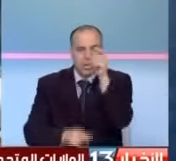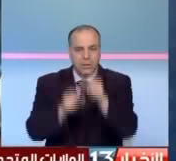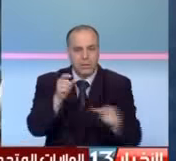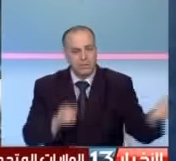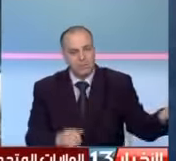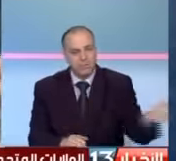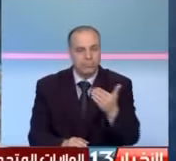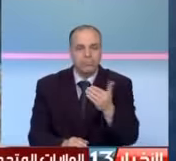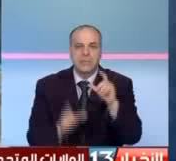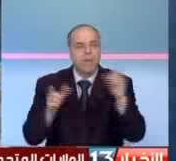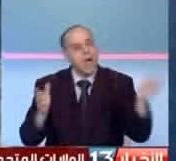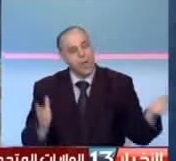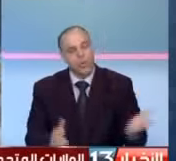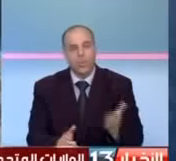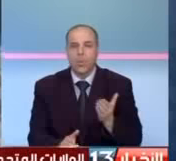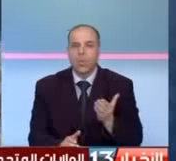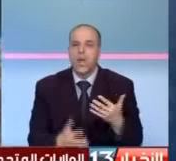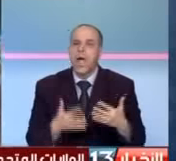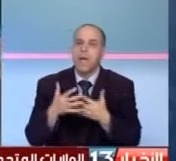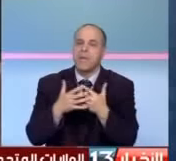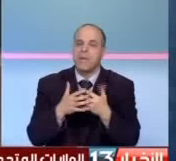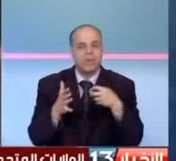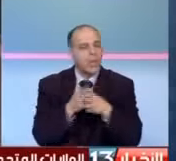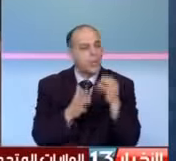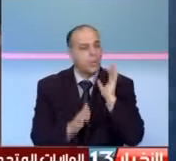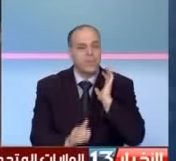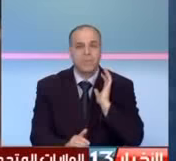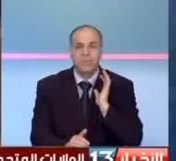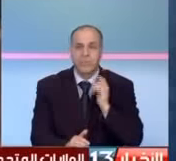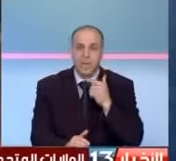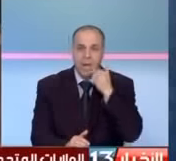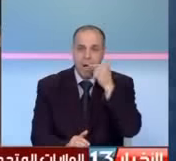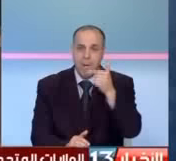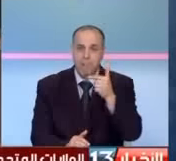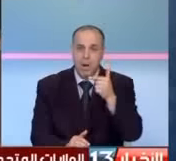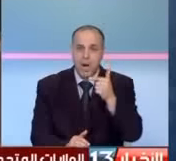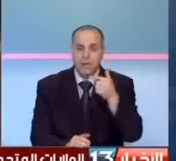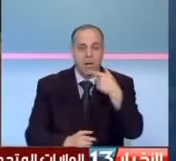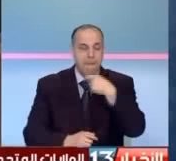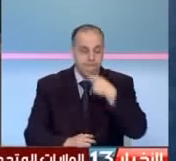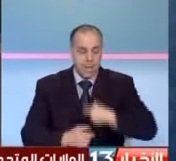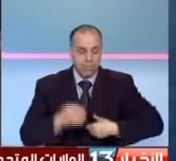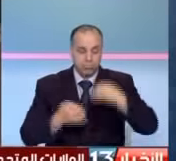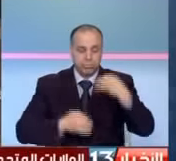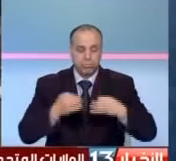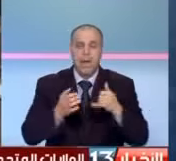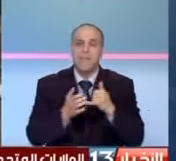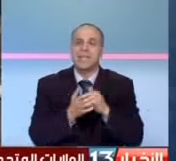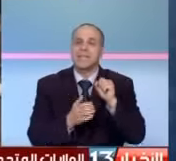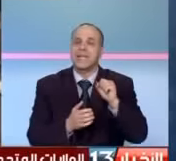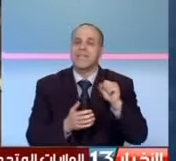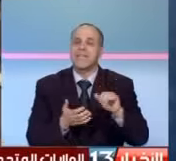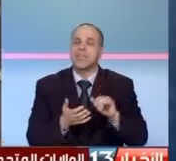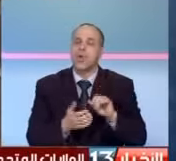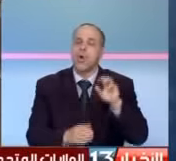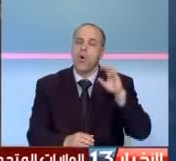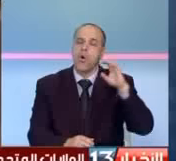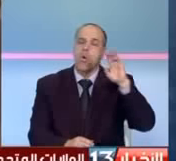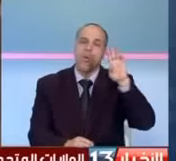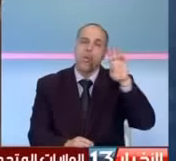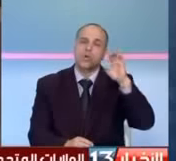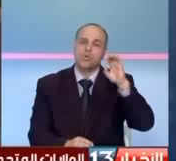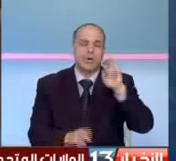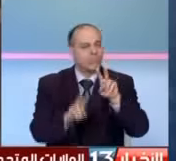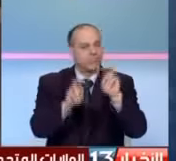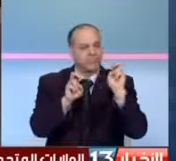للمسافرين من تلك الدول بدخول الولايات المتحدة، وجاء ذلك بعد إصدار قاض فيدرالي بمدينة سياتل بواشنطن قرارا